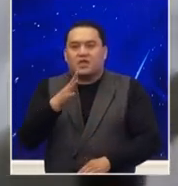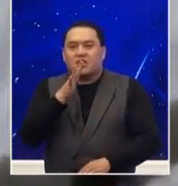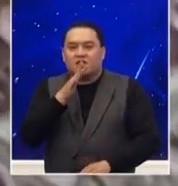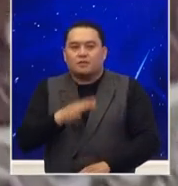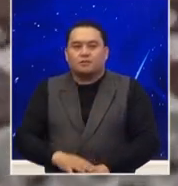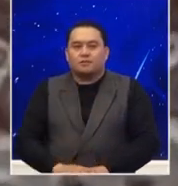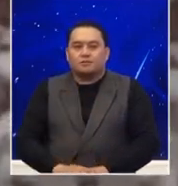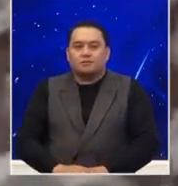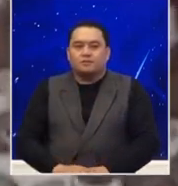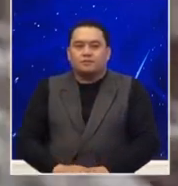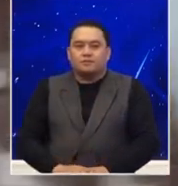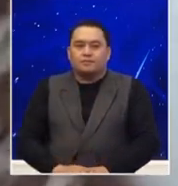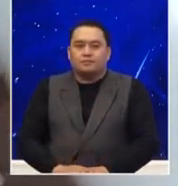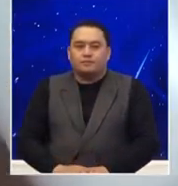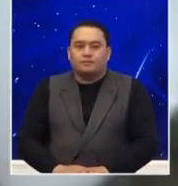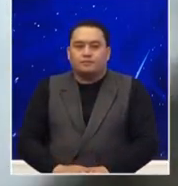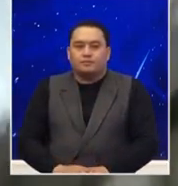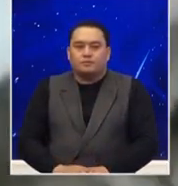лет.